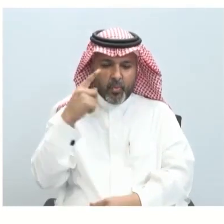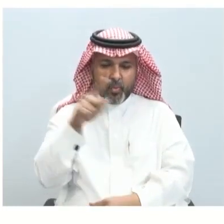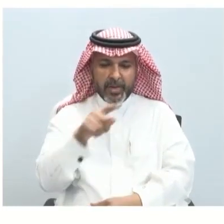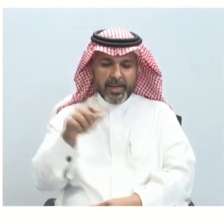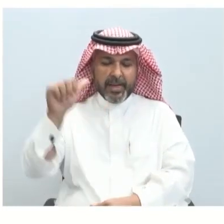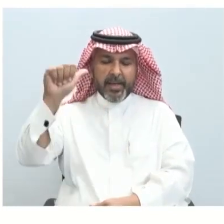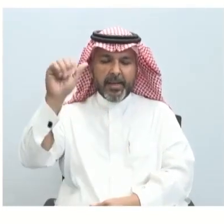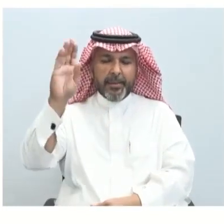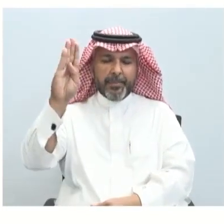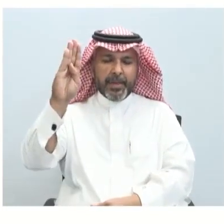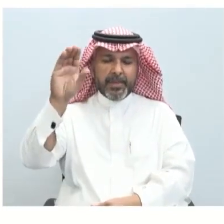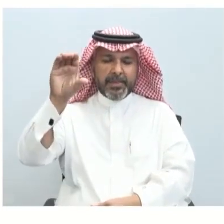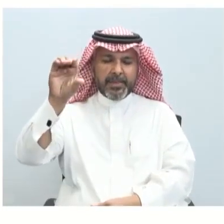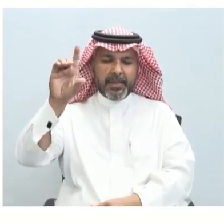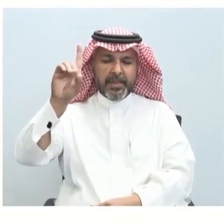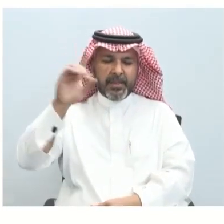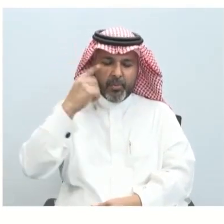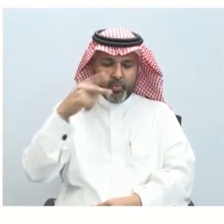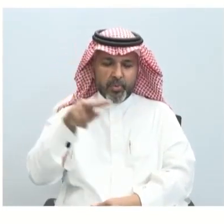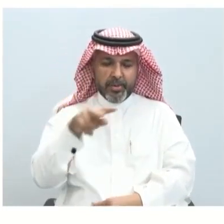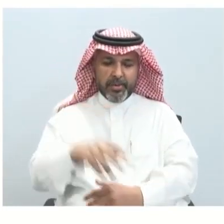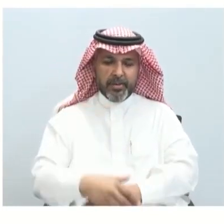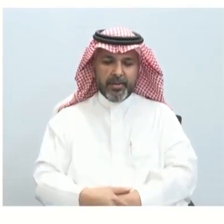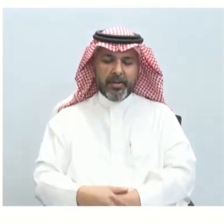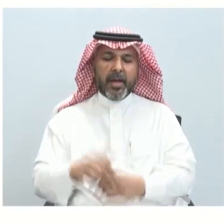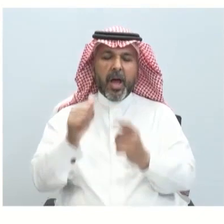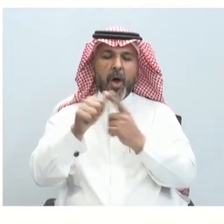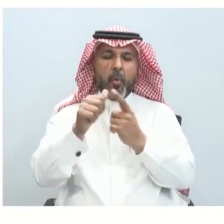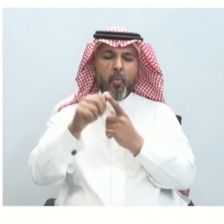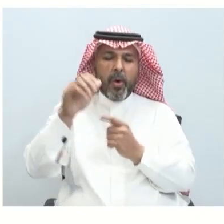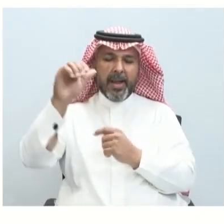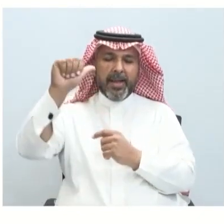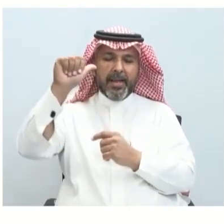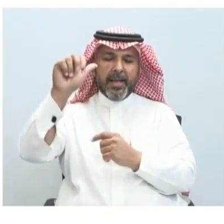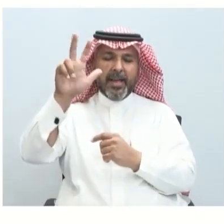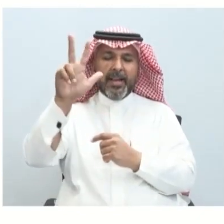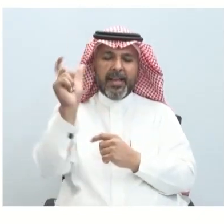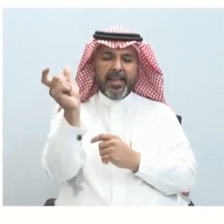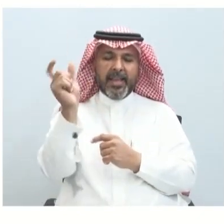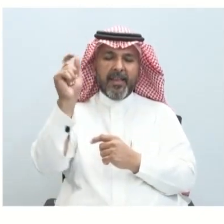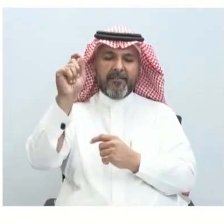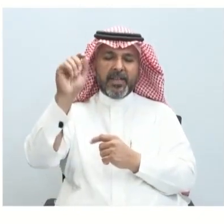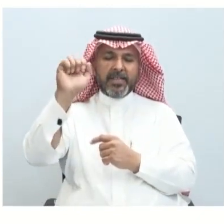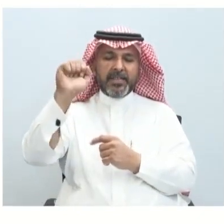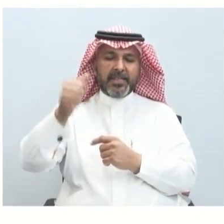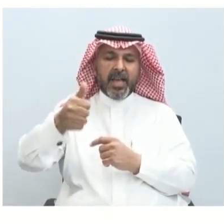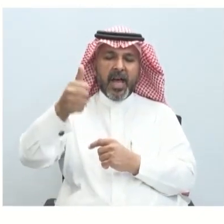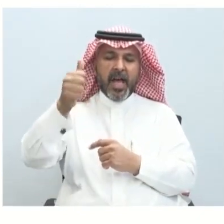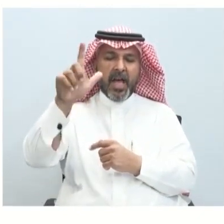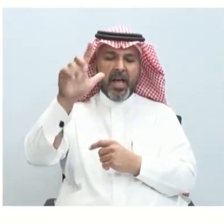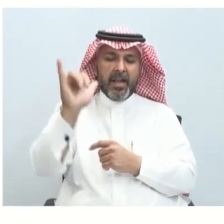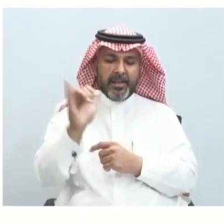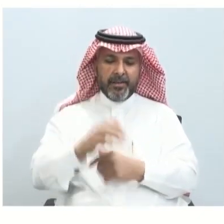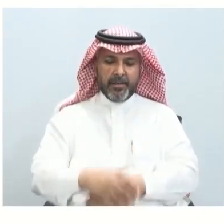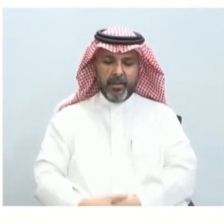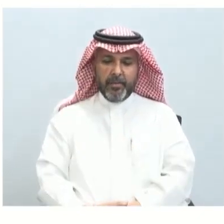الكروموسومات الشقيقه وال الكروماتيدات الشقيقه فهي تعبر عن طور الانفصالي مستخدمين نفس